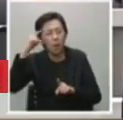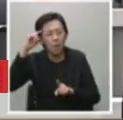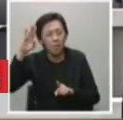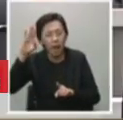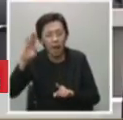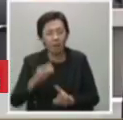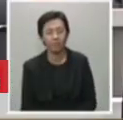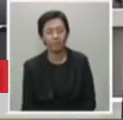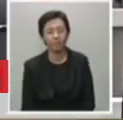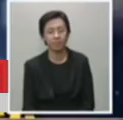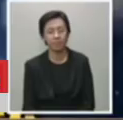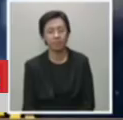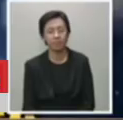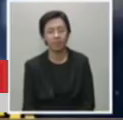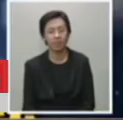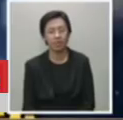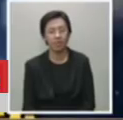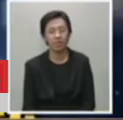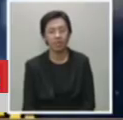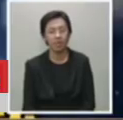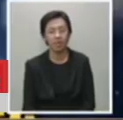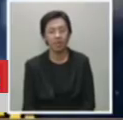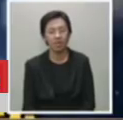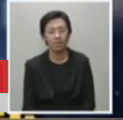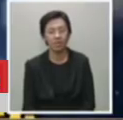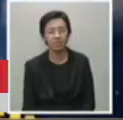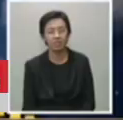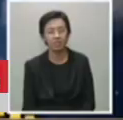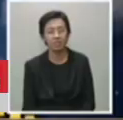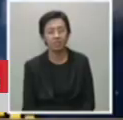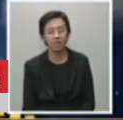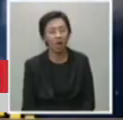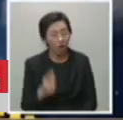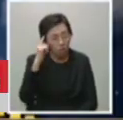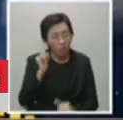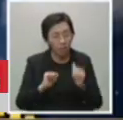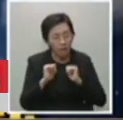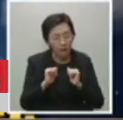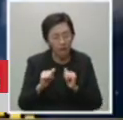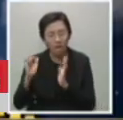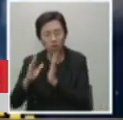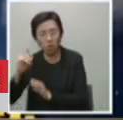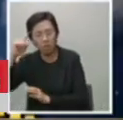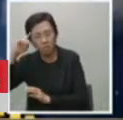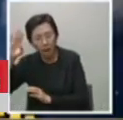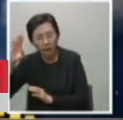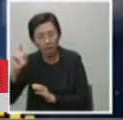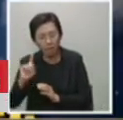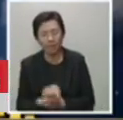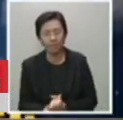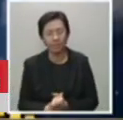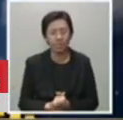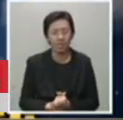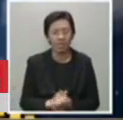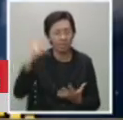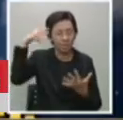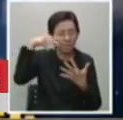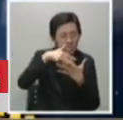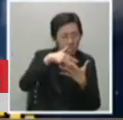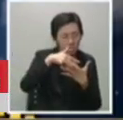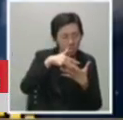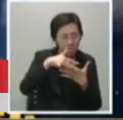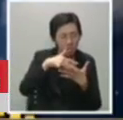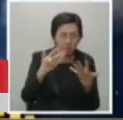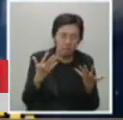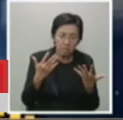ใหญ่อันนี้ฮะเขาถามว่าศิลปินเนี่ยคุณเป็นศิลปินหรือคนบ้าคุณเป็นโรคจิตหรืออัจฉริยะ